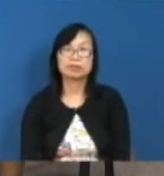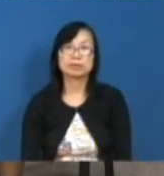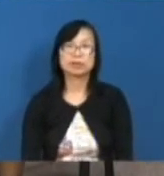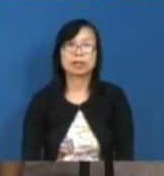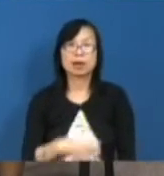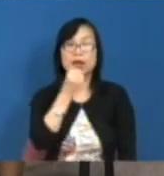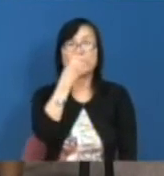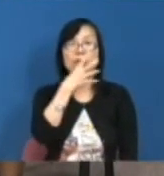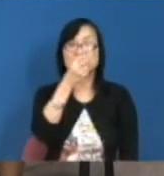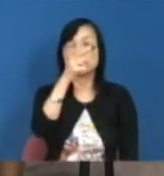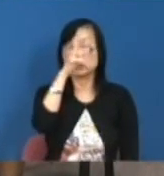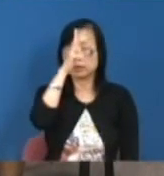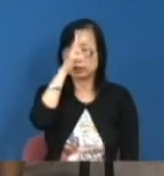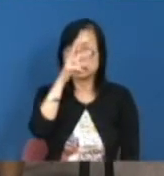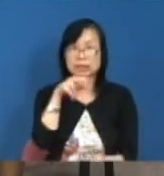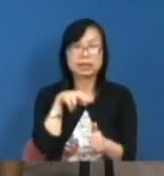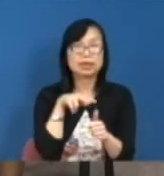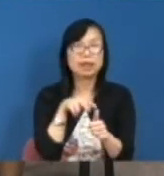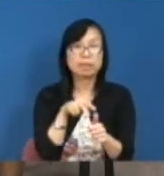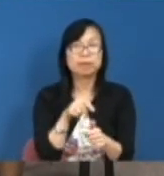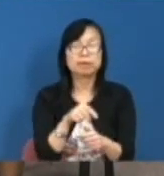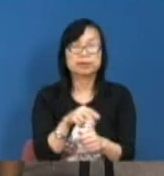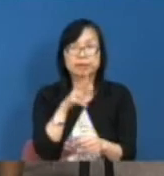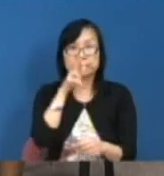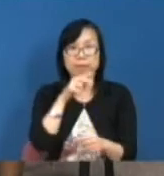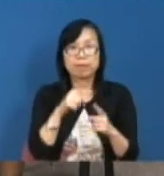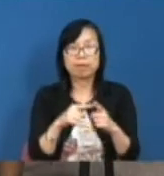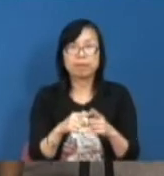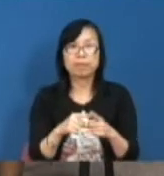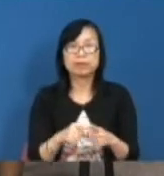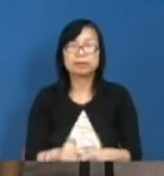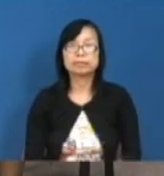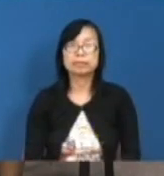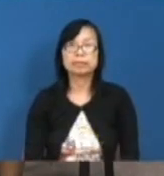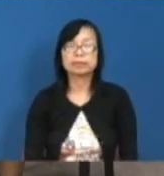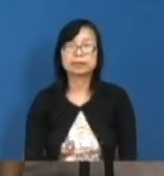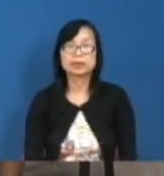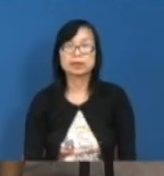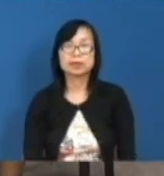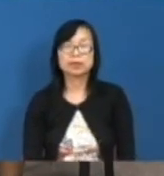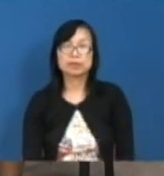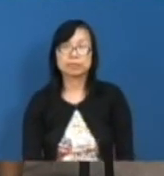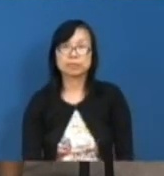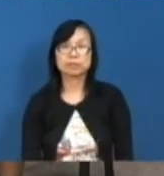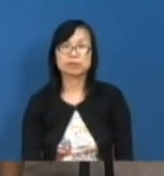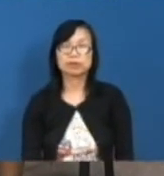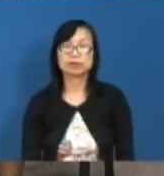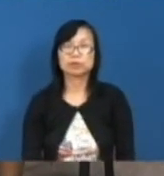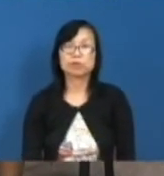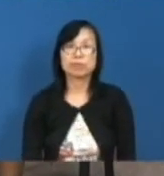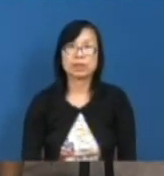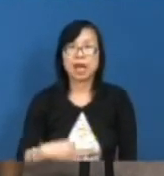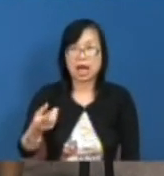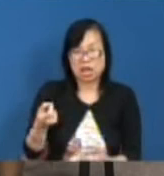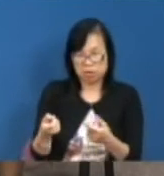香港的政客不夠膽反對我們一路現在為患以心的，就是在一個小圈子